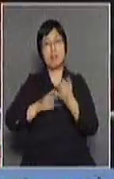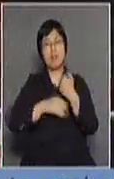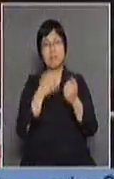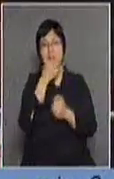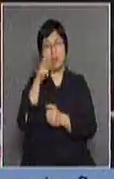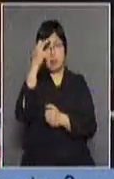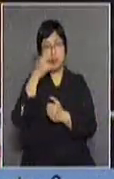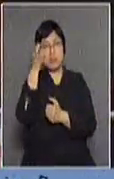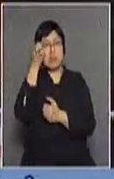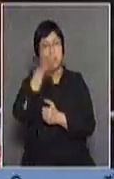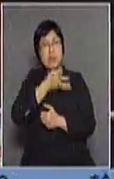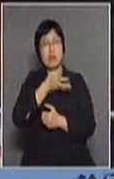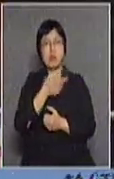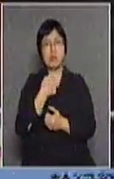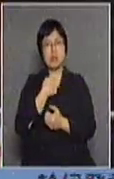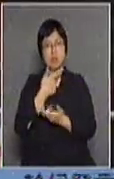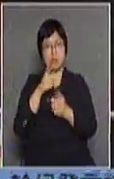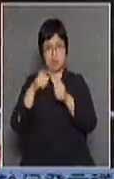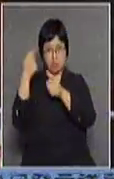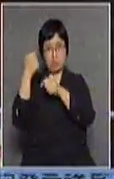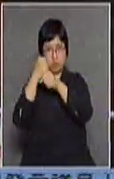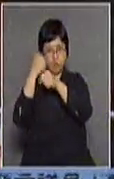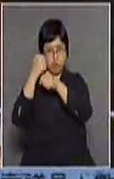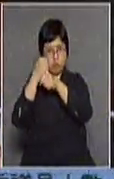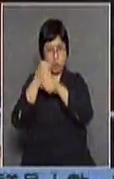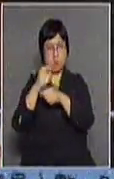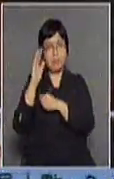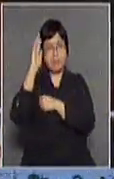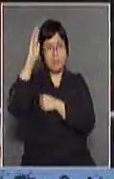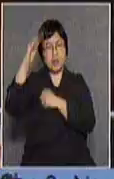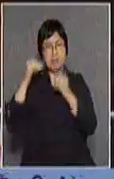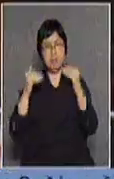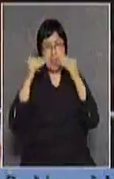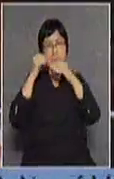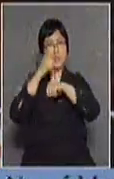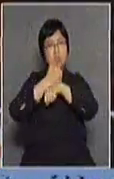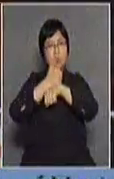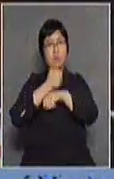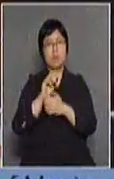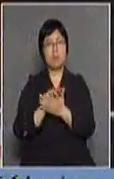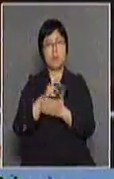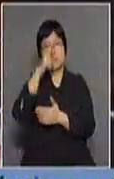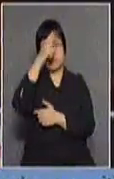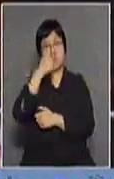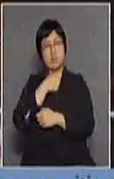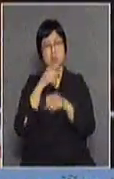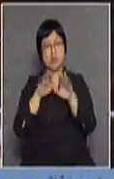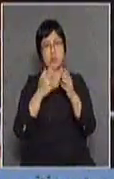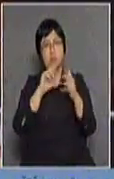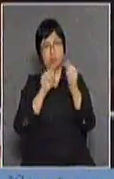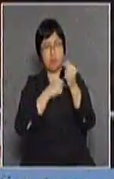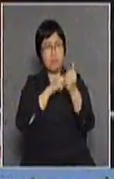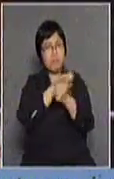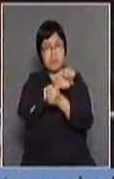視是其中一項要優先處理的未來平等機會工作，政府需要開展全面諮詢工